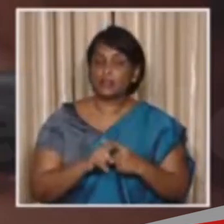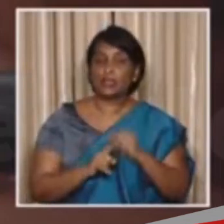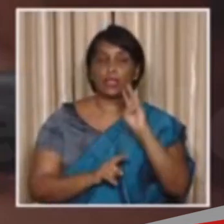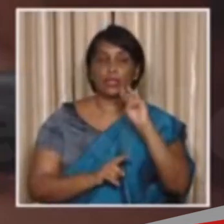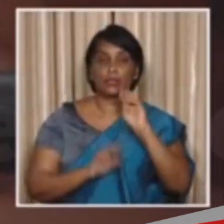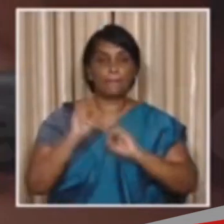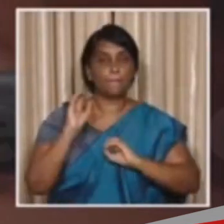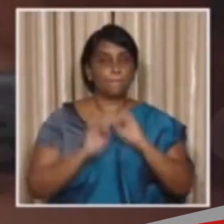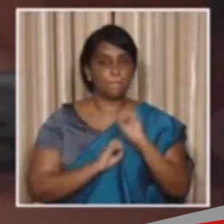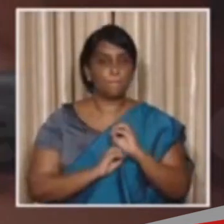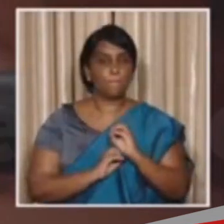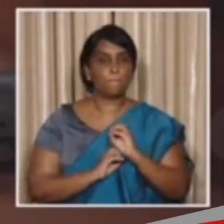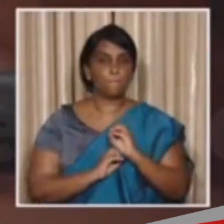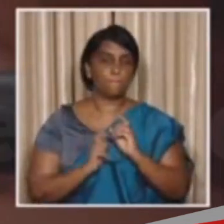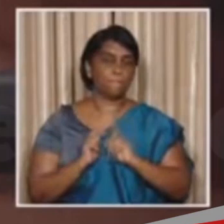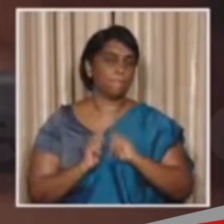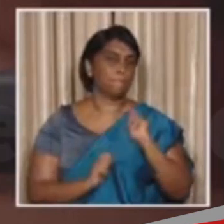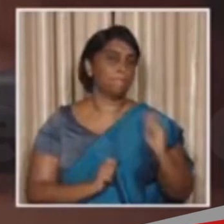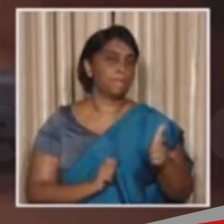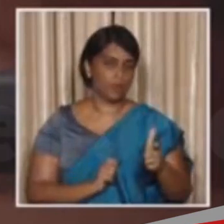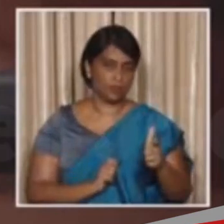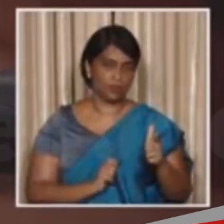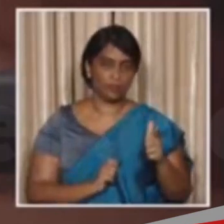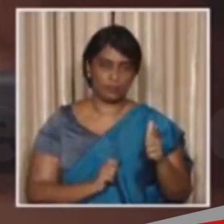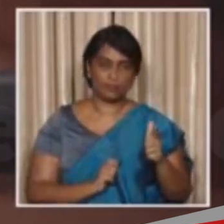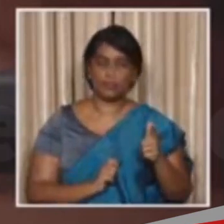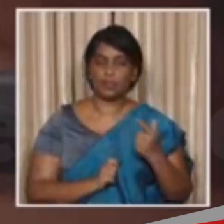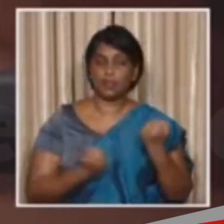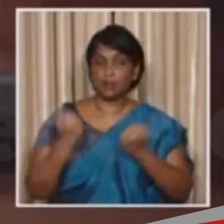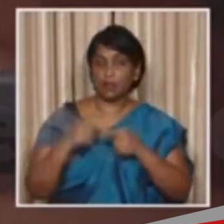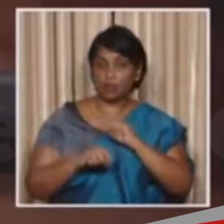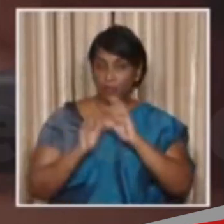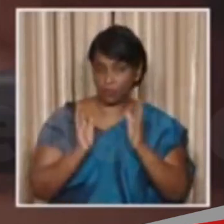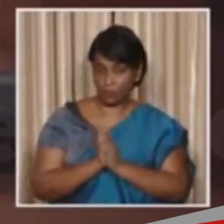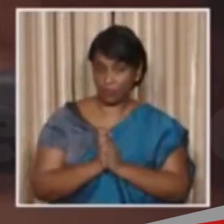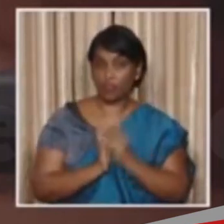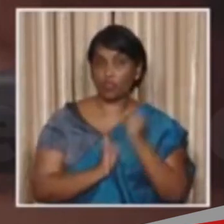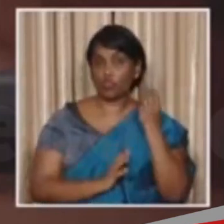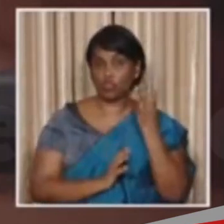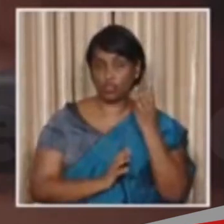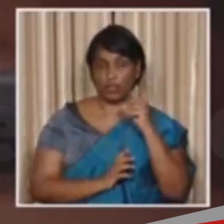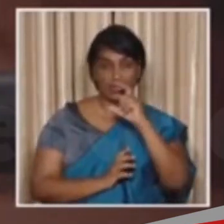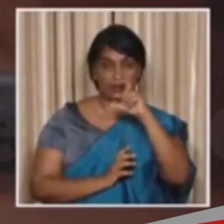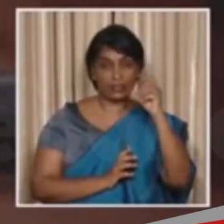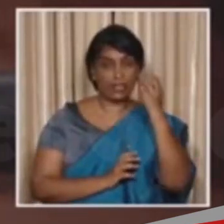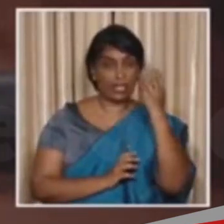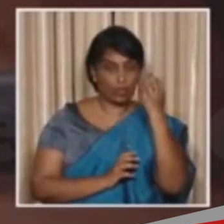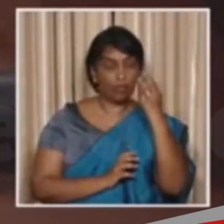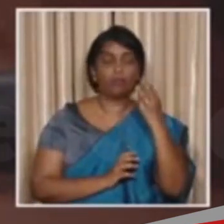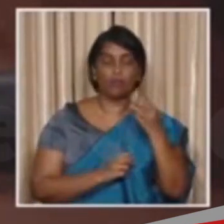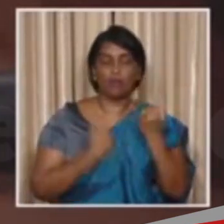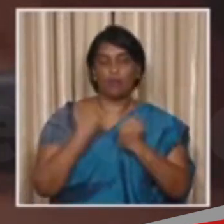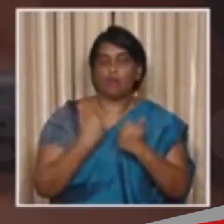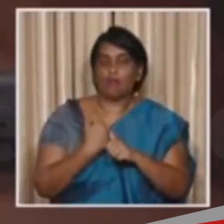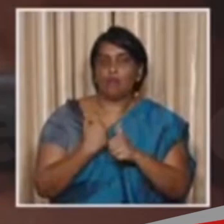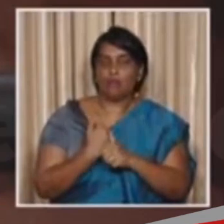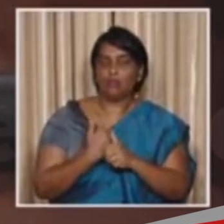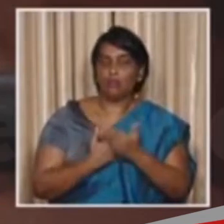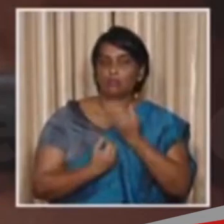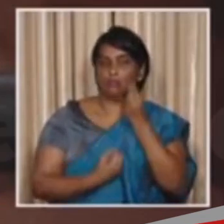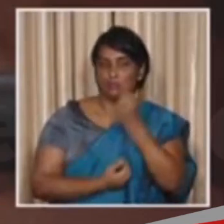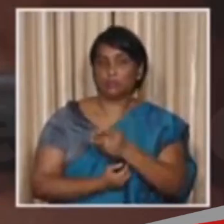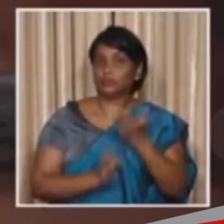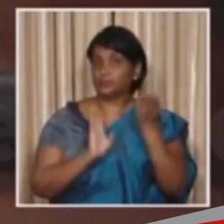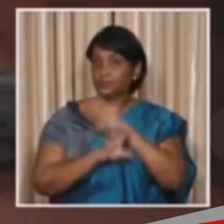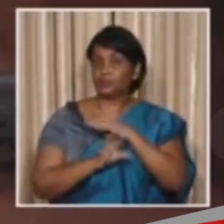තිහක අයකිරීමක් යටති. එතර එංජින්ධාරිතාව තුන්දහක් වන ඒවත් එකලස් කරන්න අවසර දුන්නා. හැබැ එදා